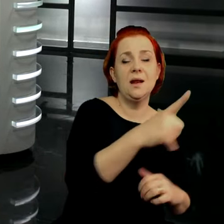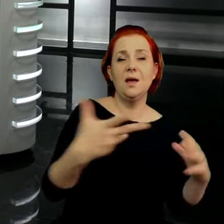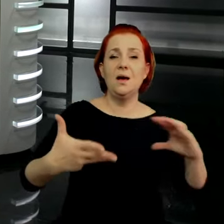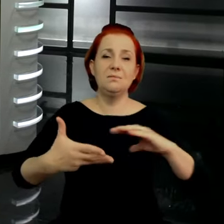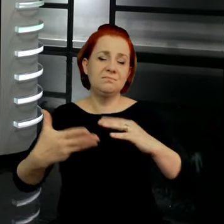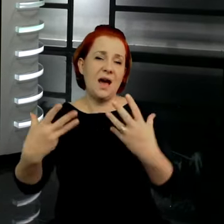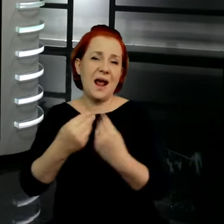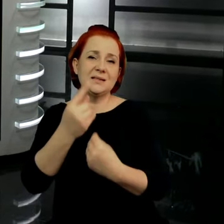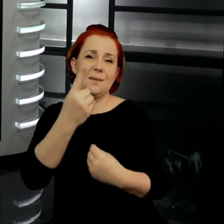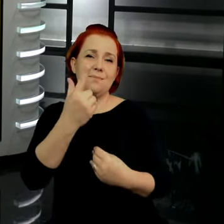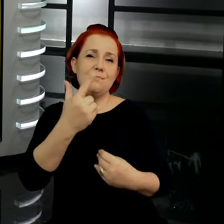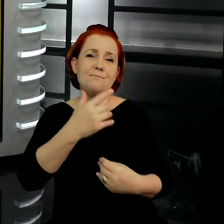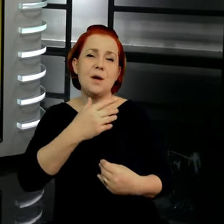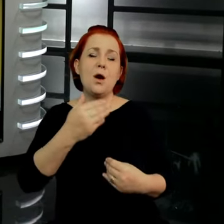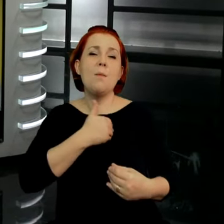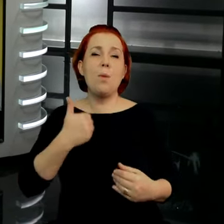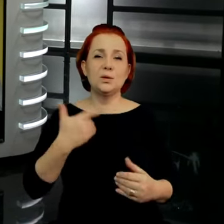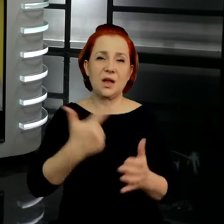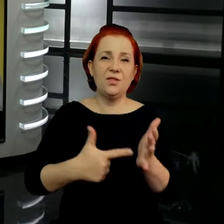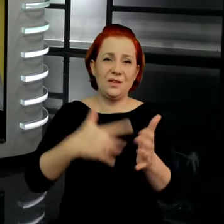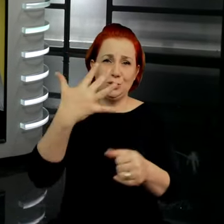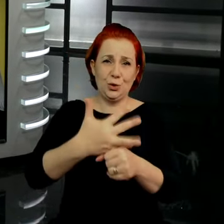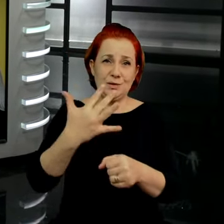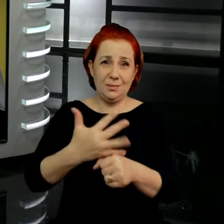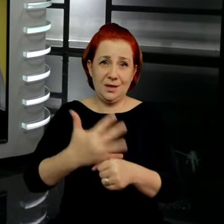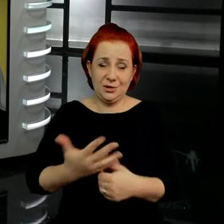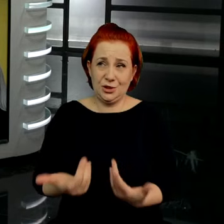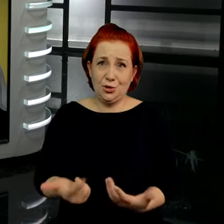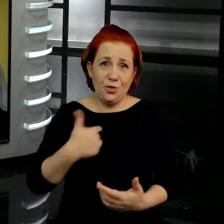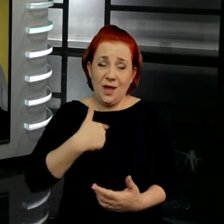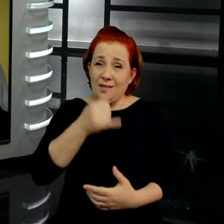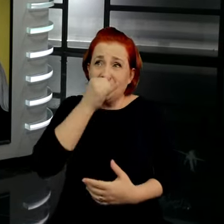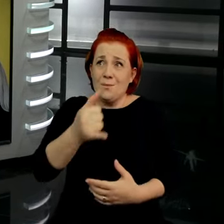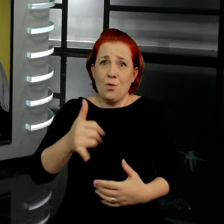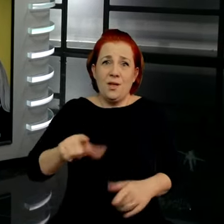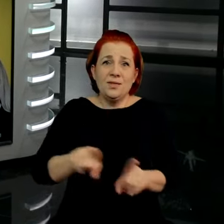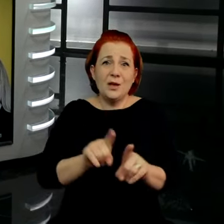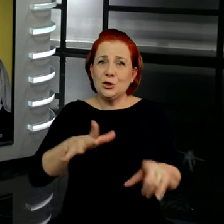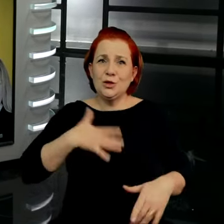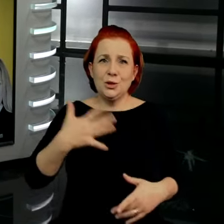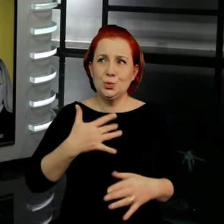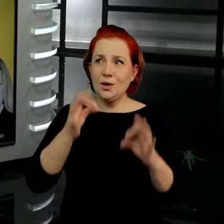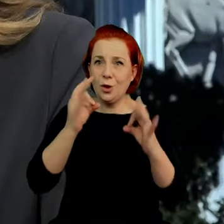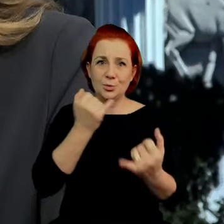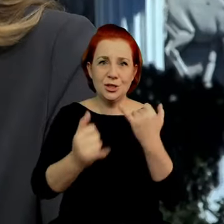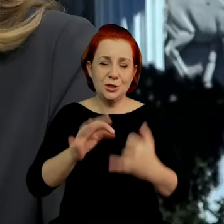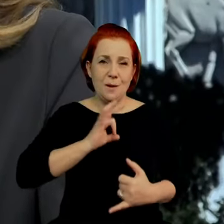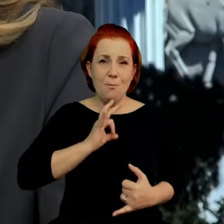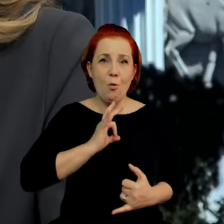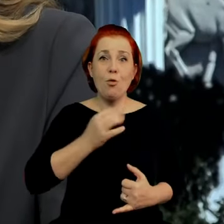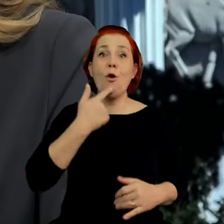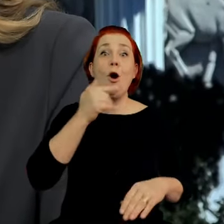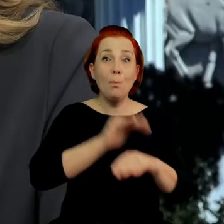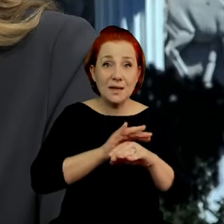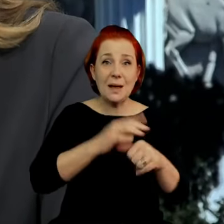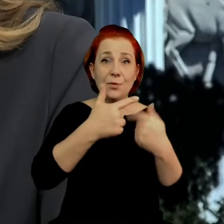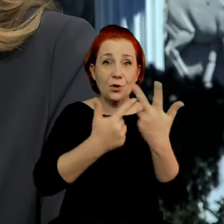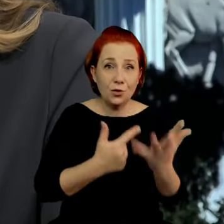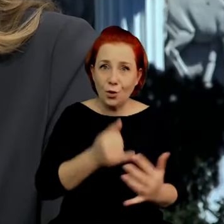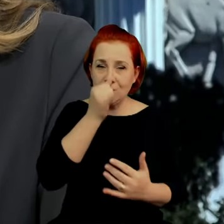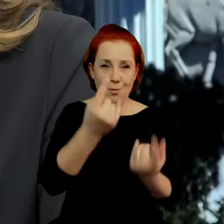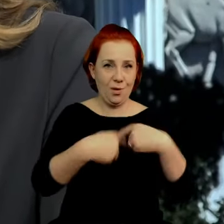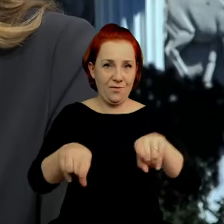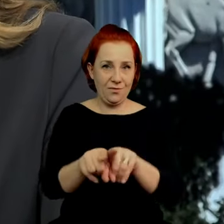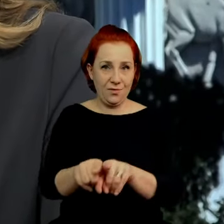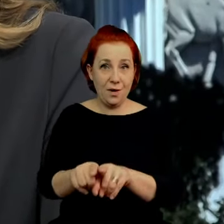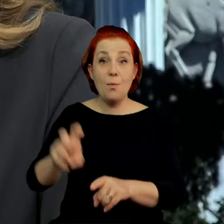bym nie mogła i też nie czuła się dobrze, tak? Nie mogąc realizować tych obietnic, które wyborcom dałam, bo od Szymona Hołowni dostałam